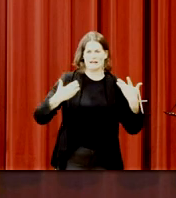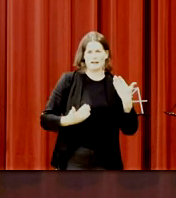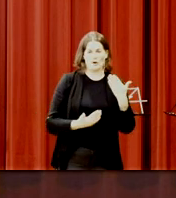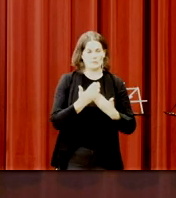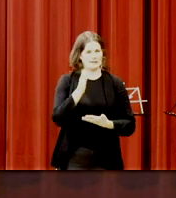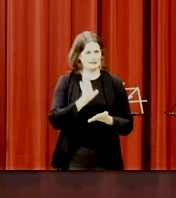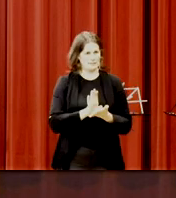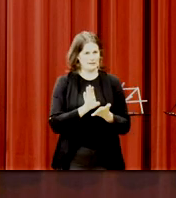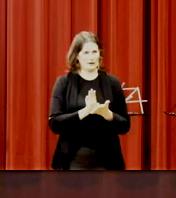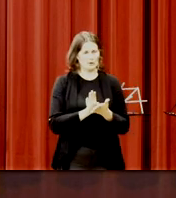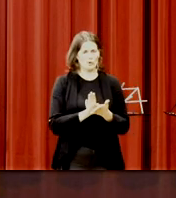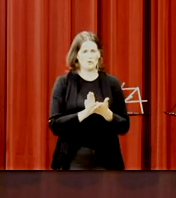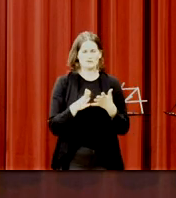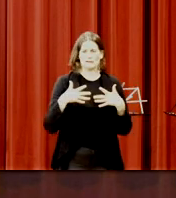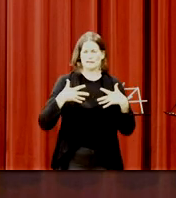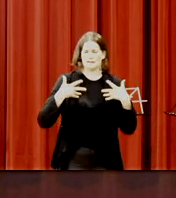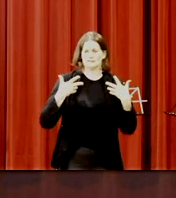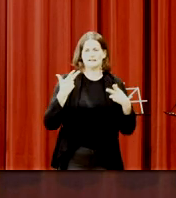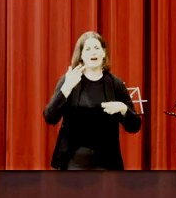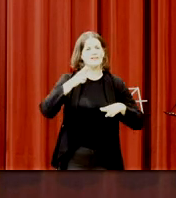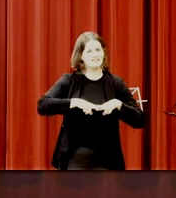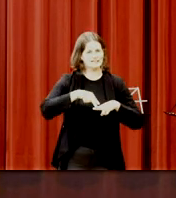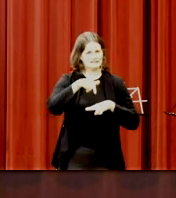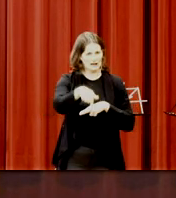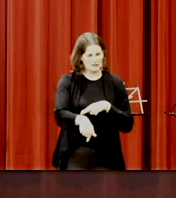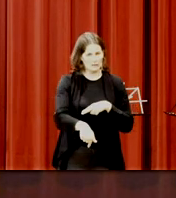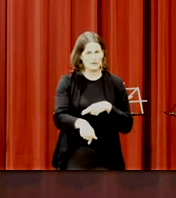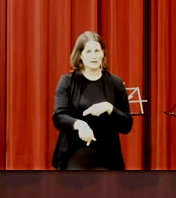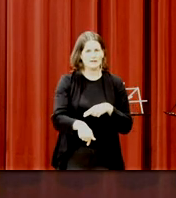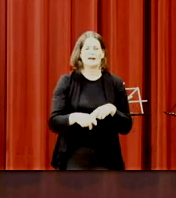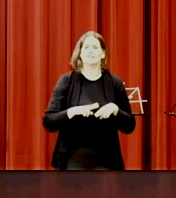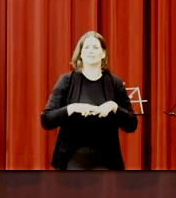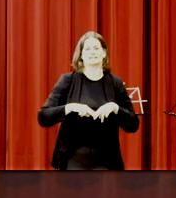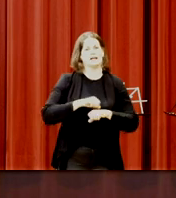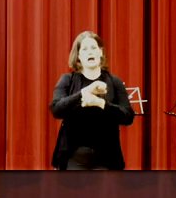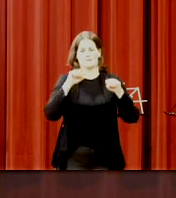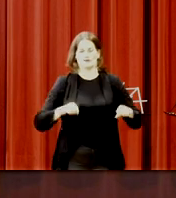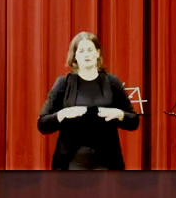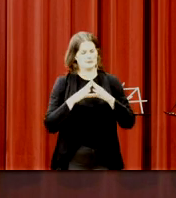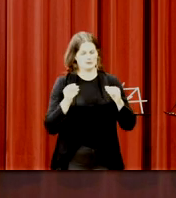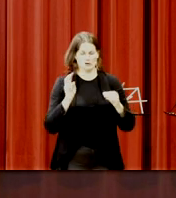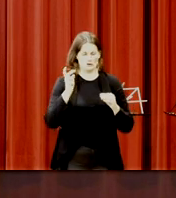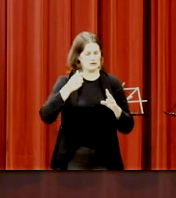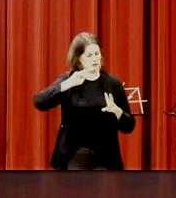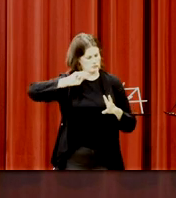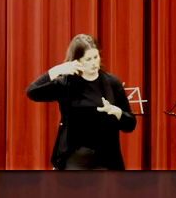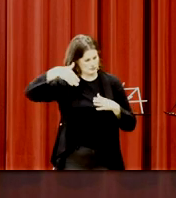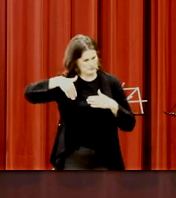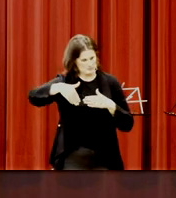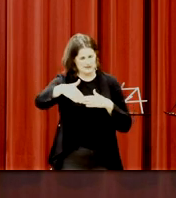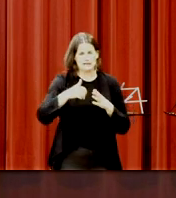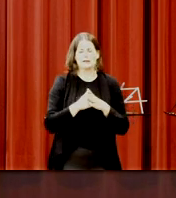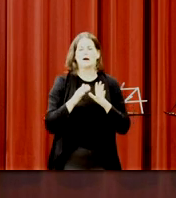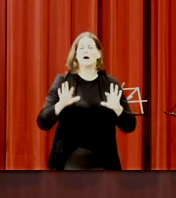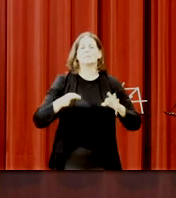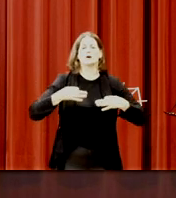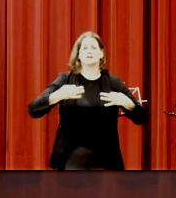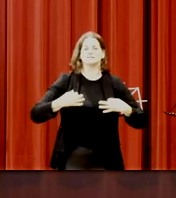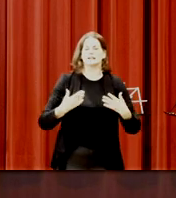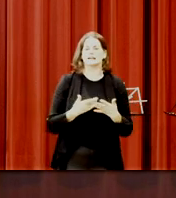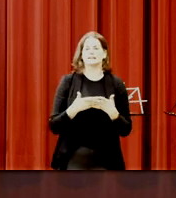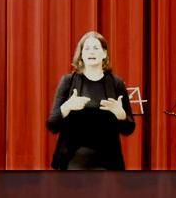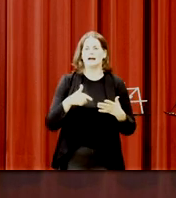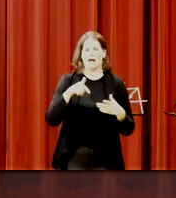moment, però l'autèntica dimensió de la universitat és avui, quan oficialment s'enceta el curs, no? I que aprofitem en aquest curs